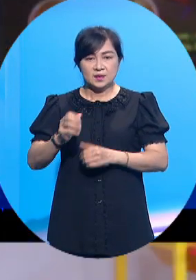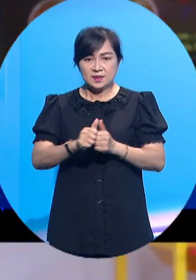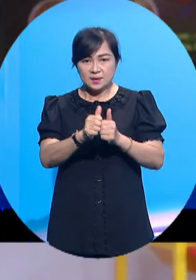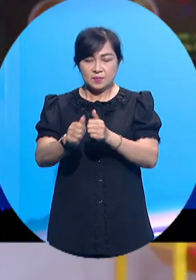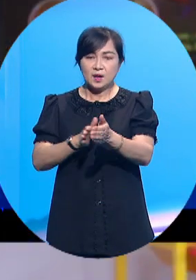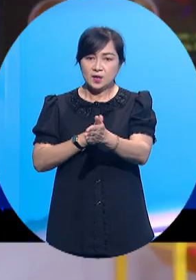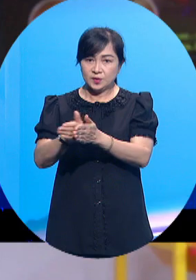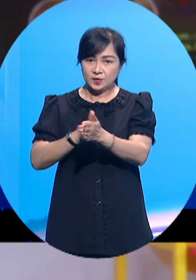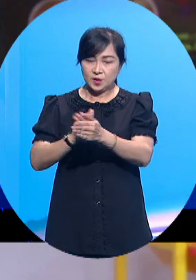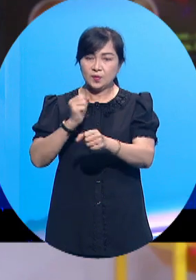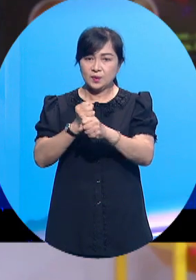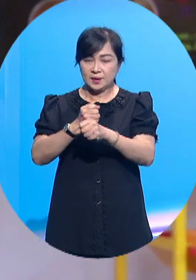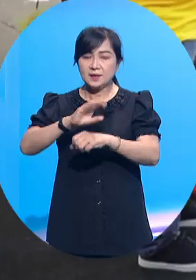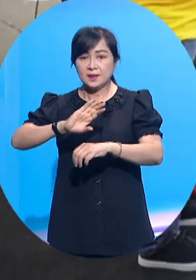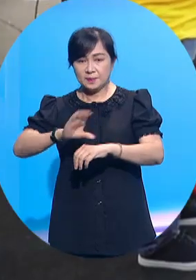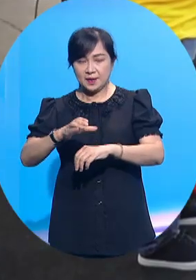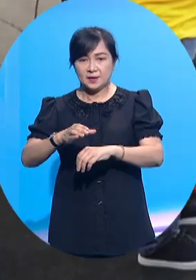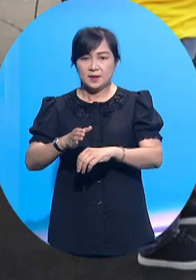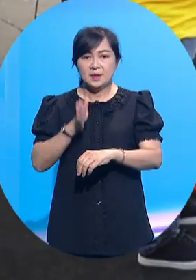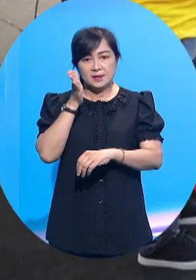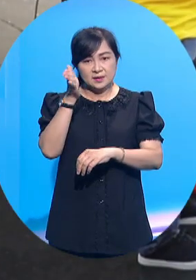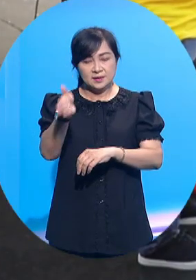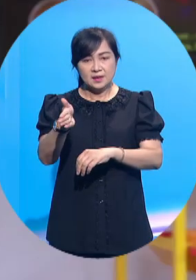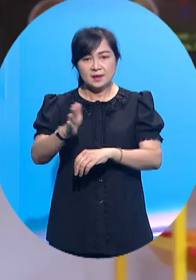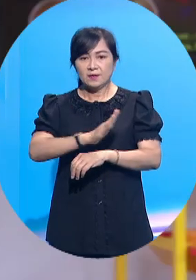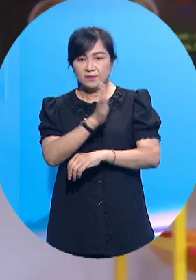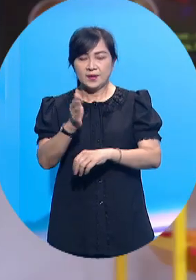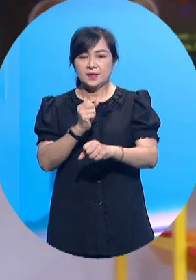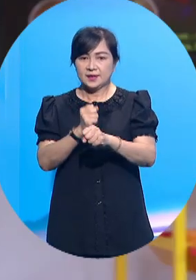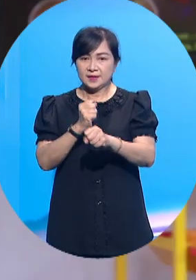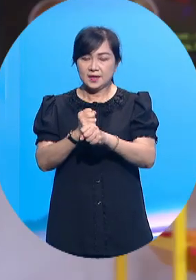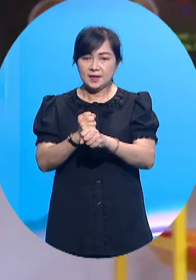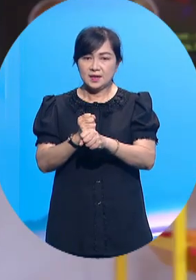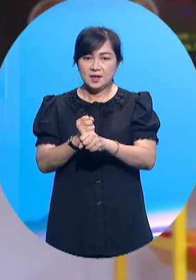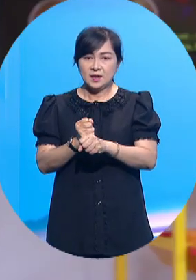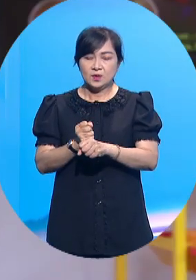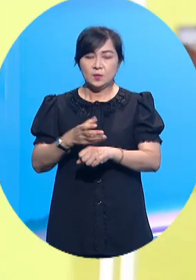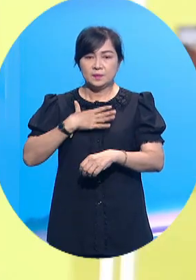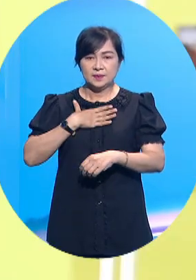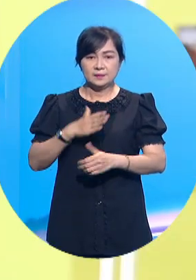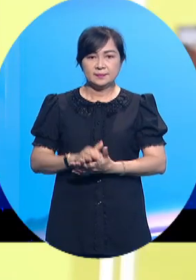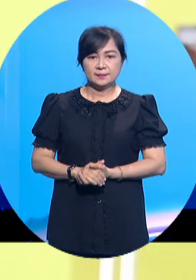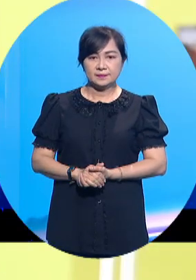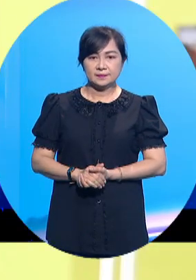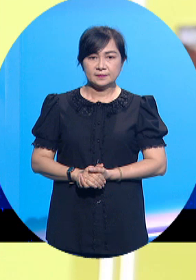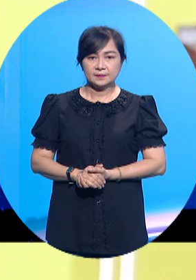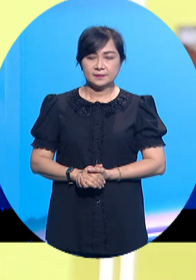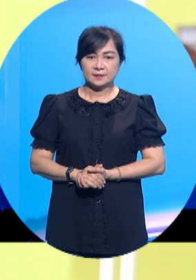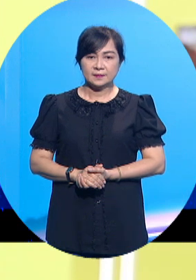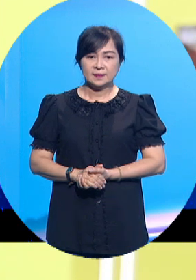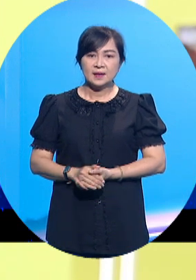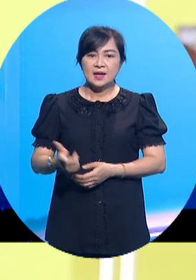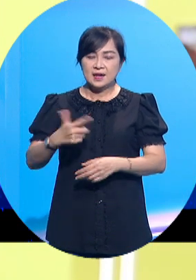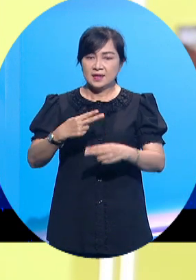theo nghề thợ máy và tiến tới đam mê và phát triển cái nghề nghiệp của thợ máy của mình.